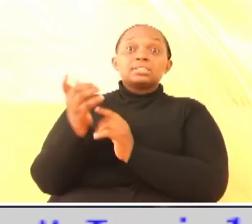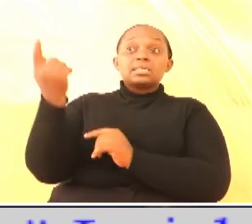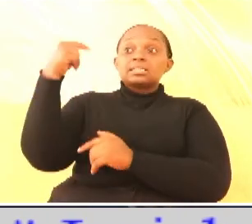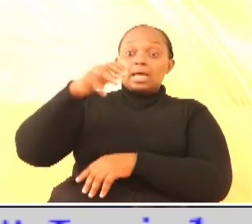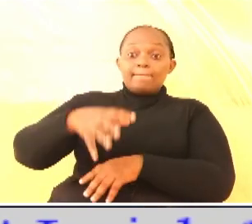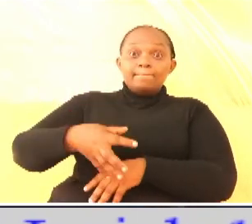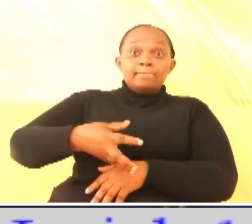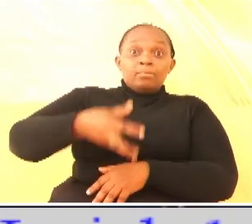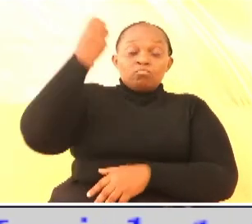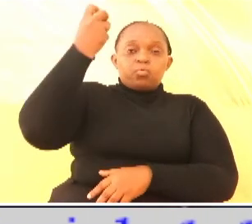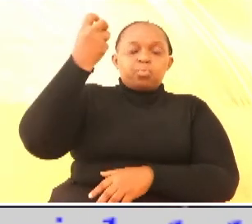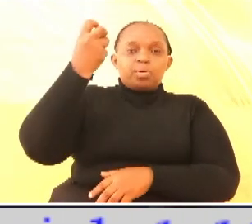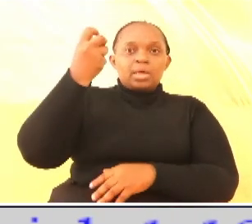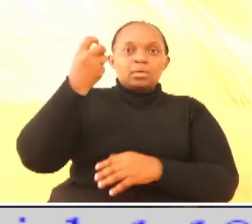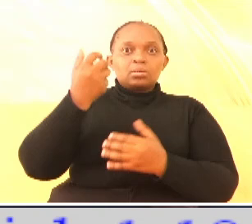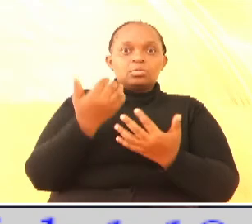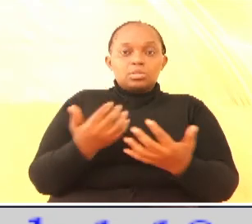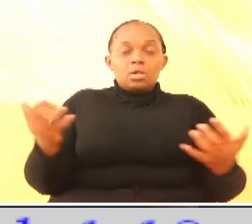rapture.